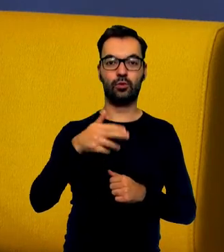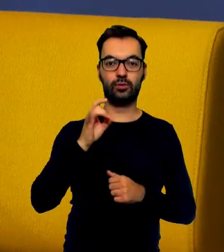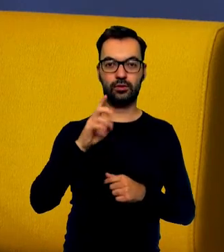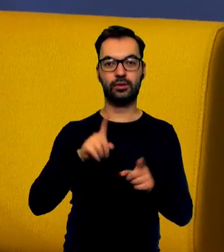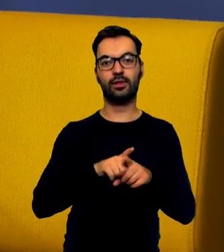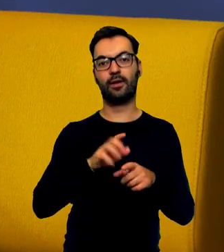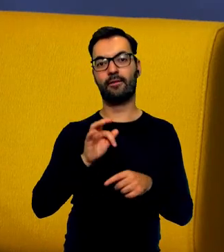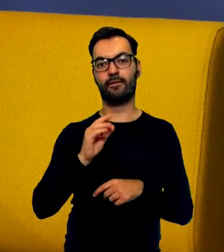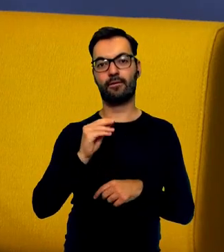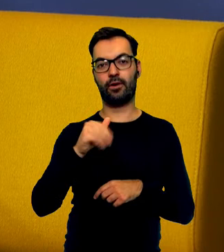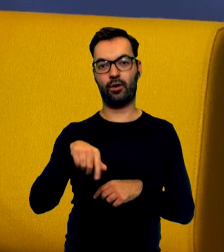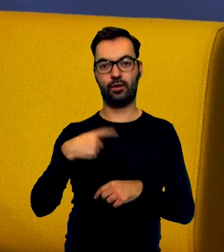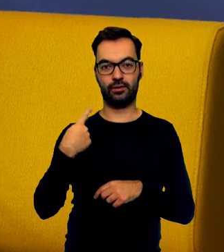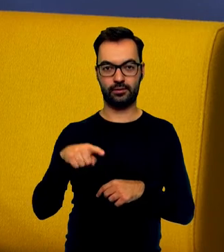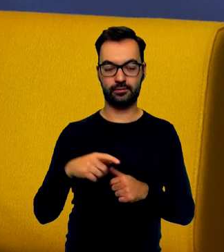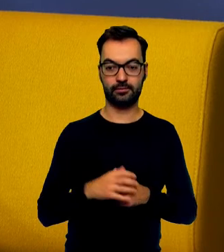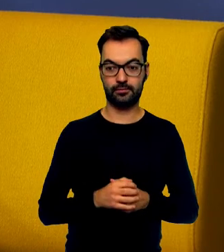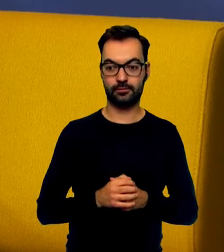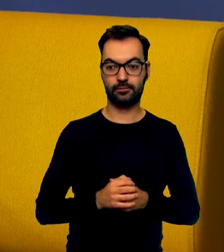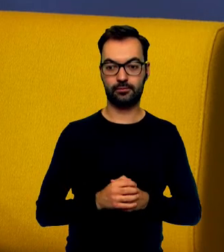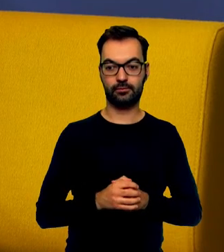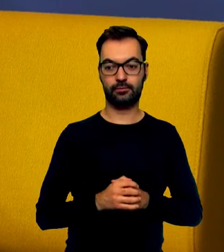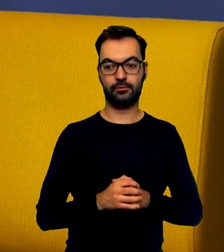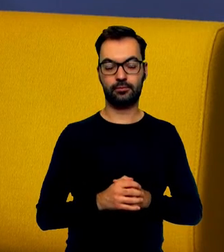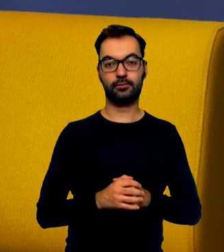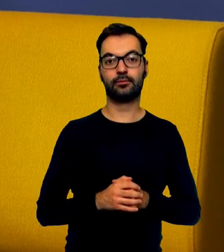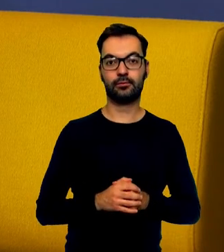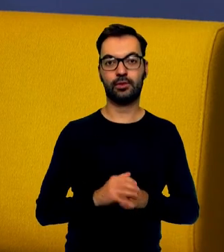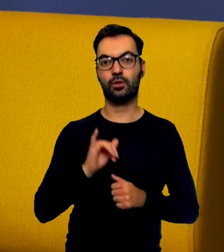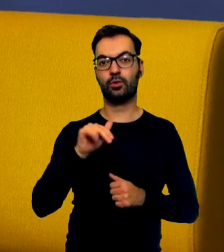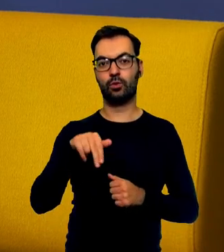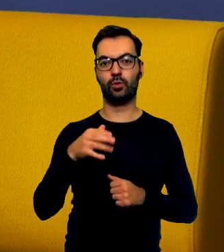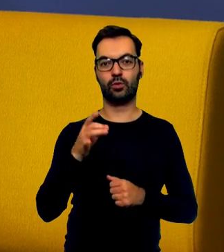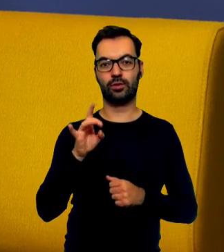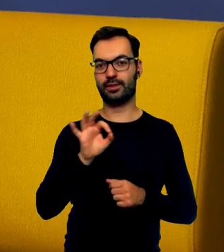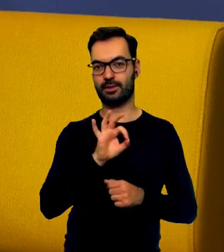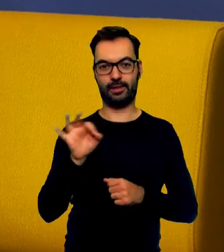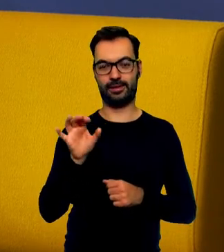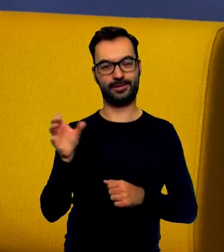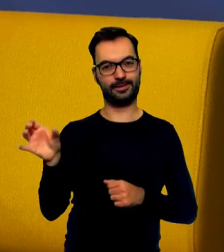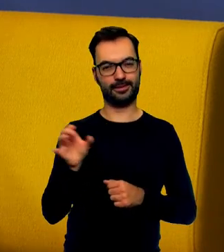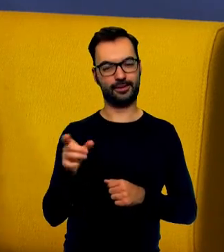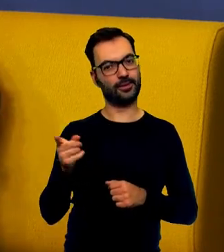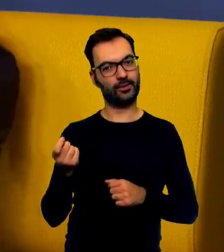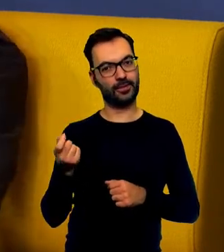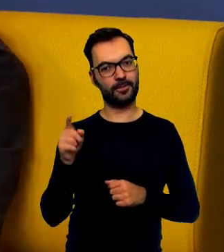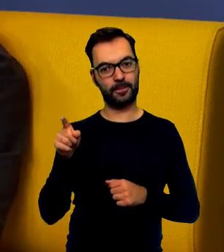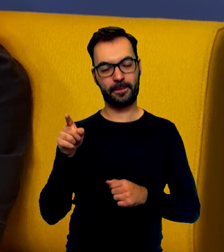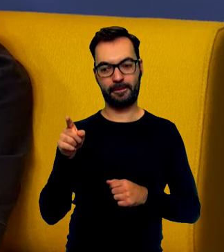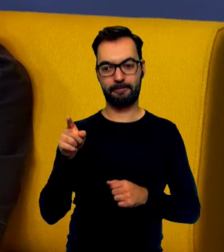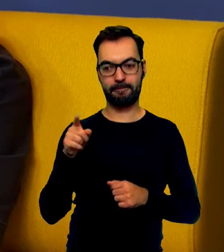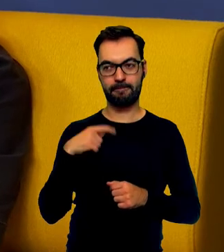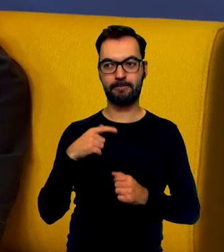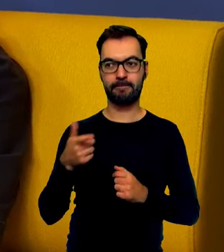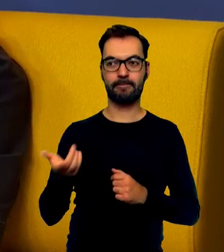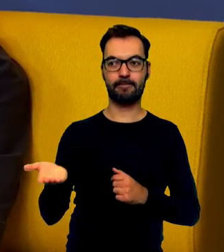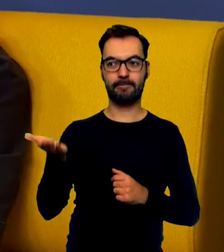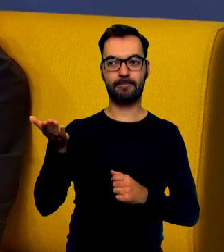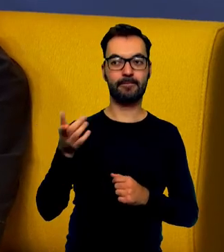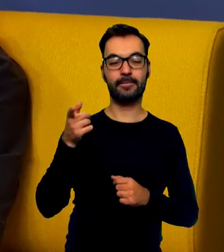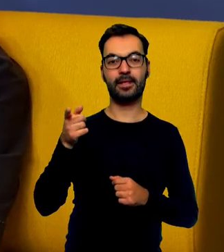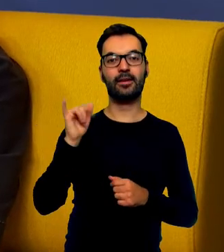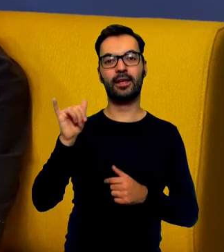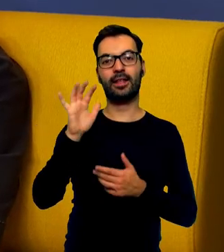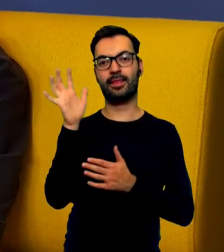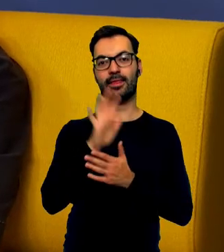i Sigmund Freud. I specyficznie Jung tutaj jest postacią, na którą się powołuje. Jest taki